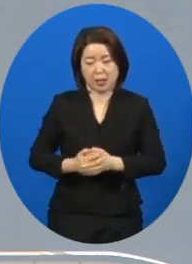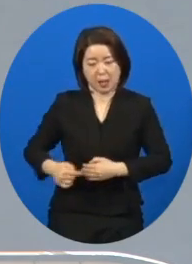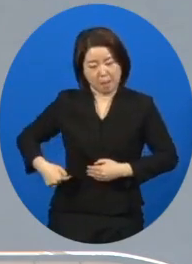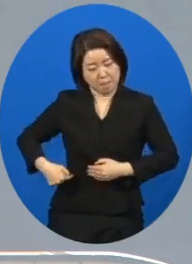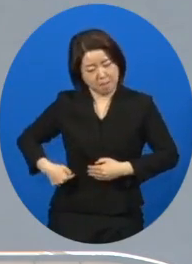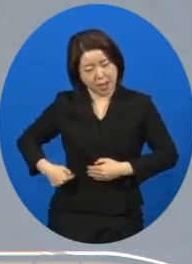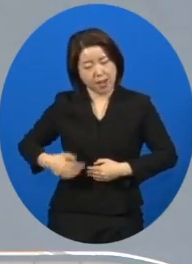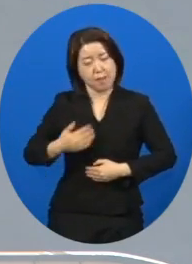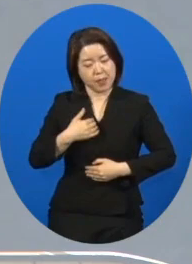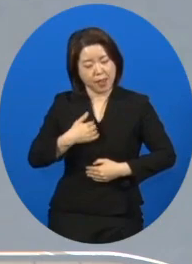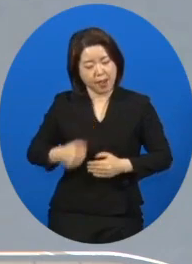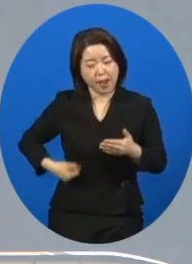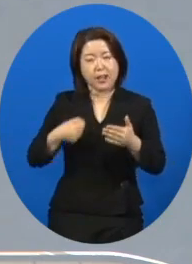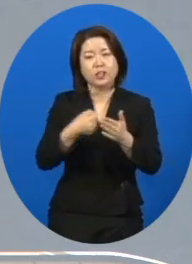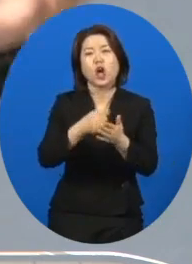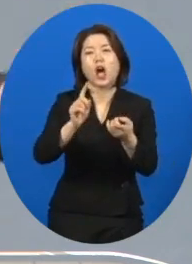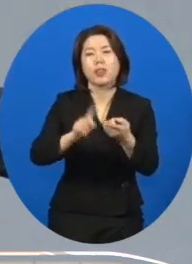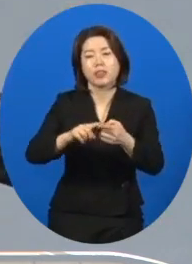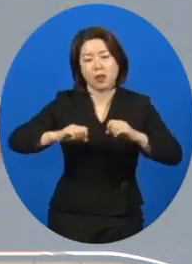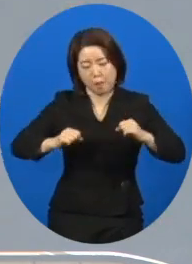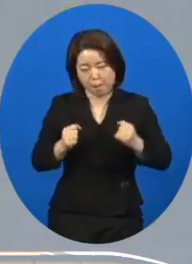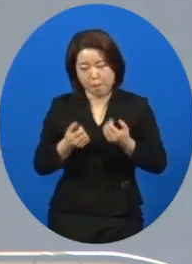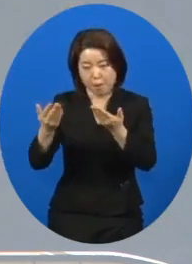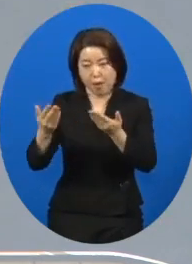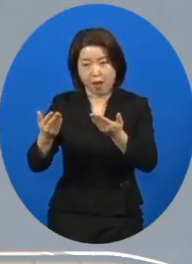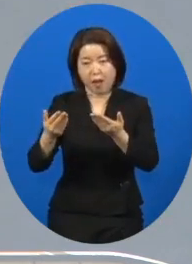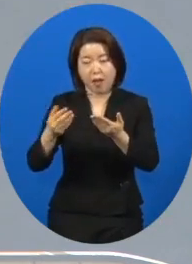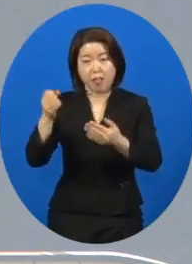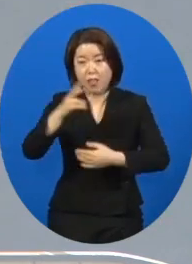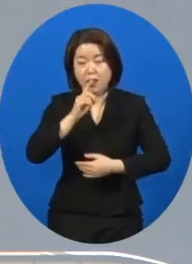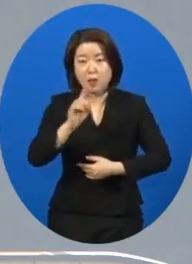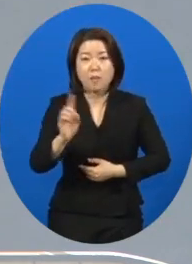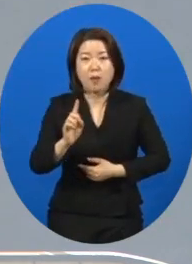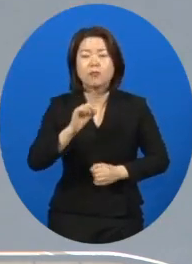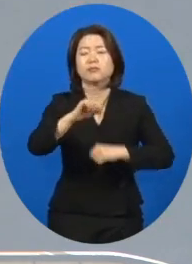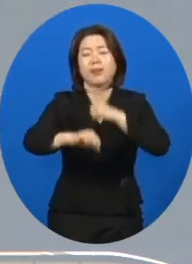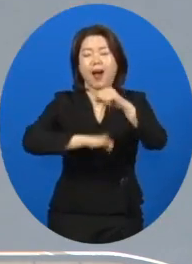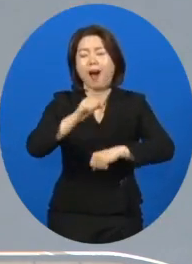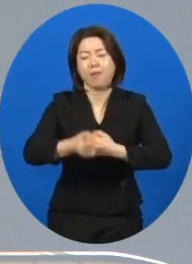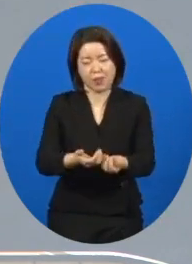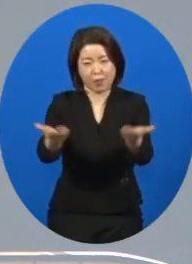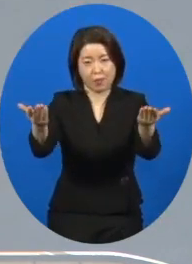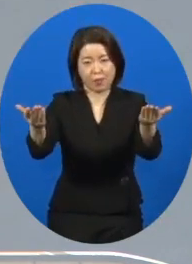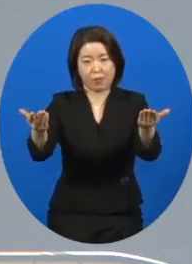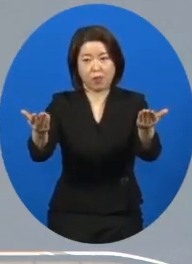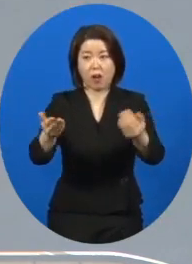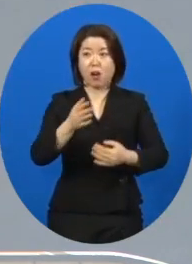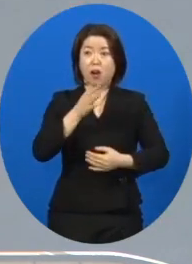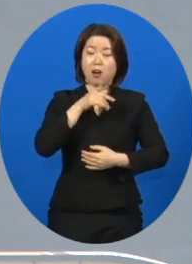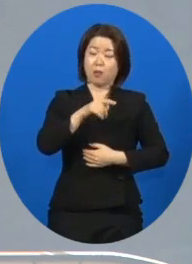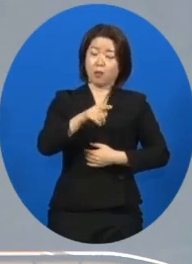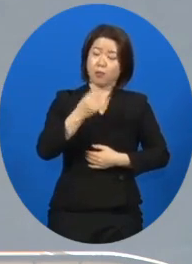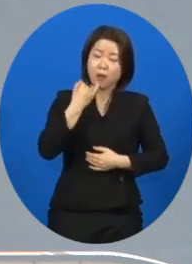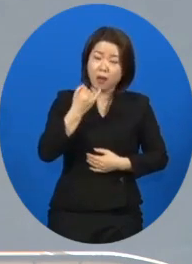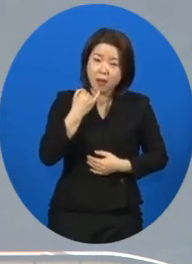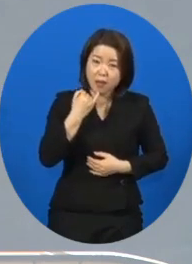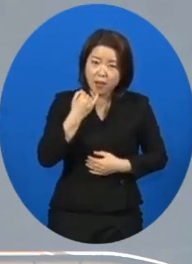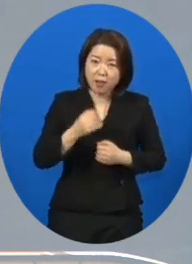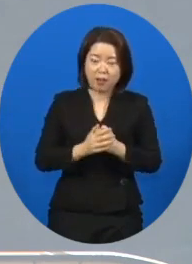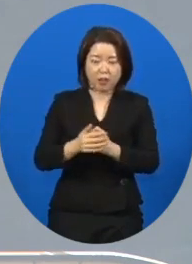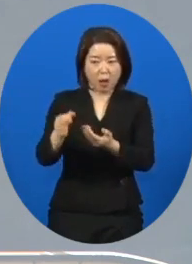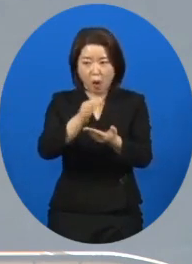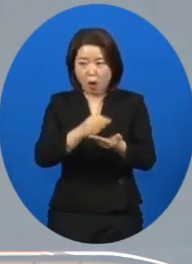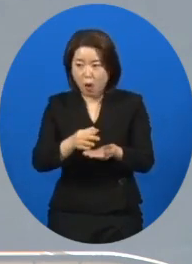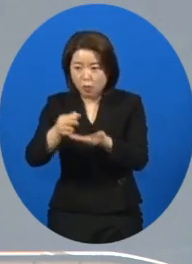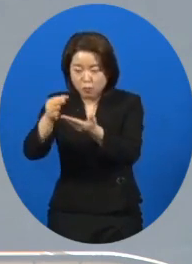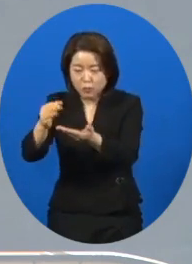마음에 정한 대로 하라. 다시 말하면 마음대로 하라 그런 뜻이죠. 아, 정말 그렇게 해도 될까요? 그러면 헌금할